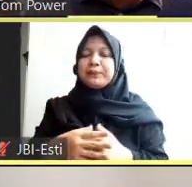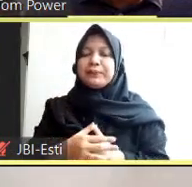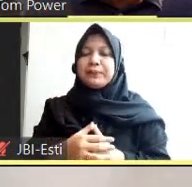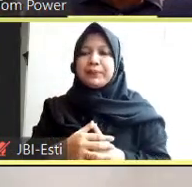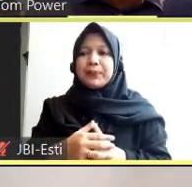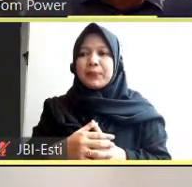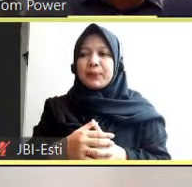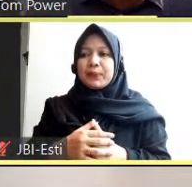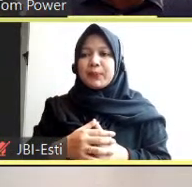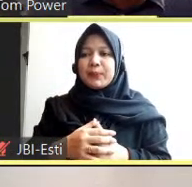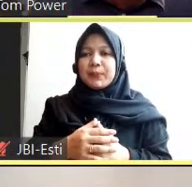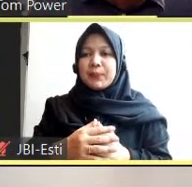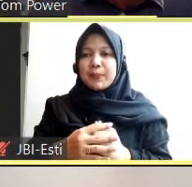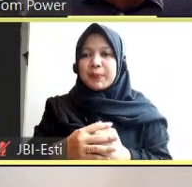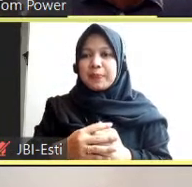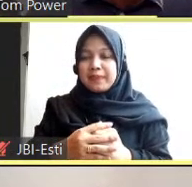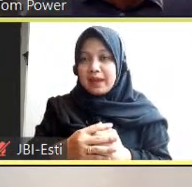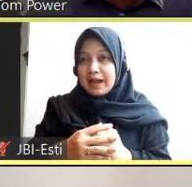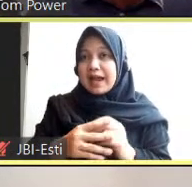adalah revisi